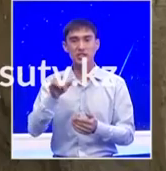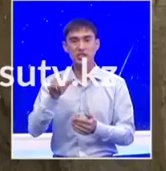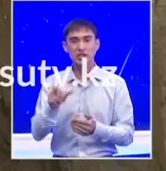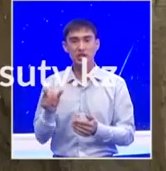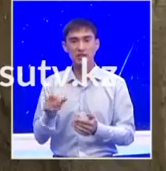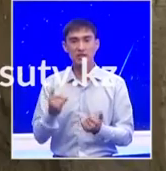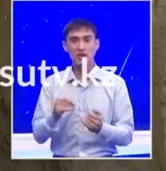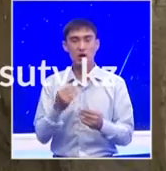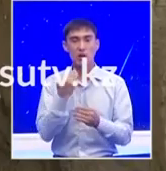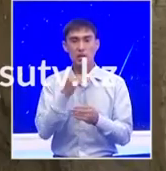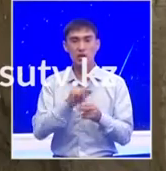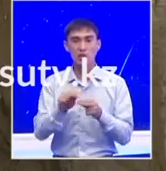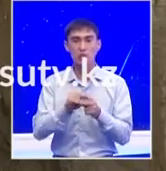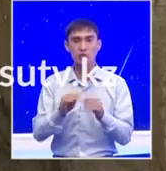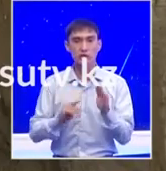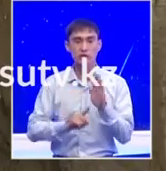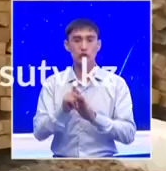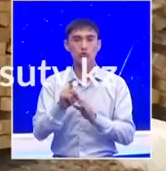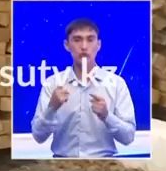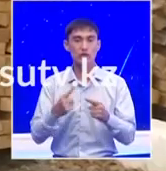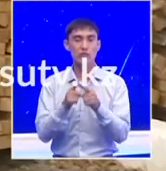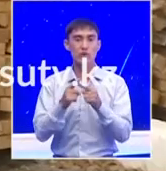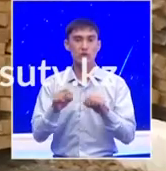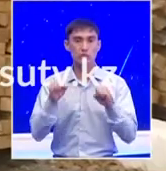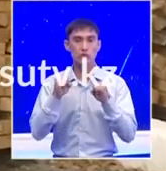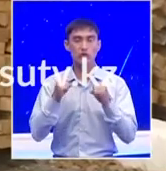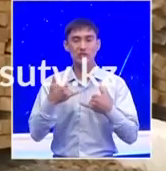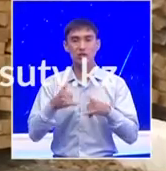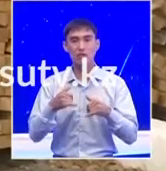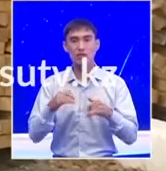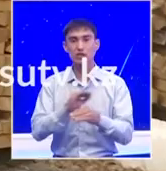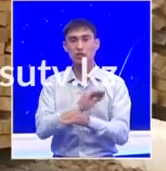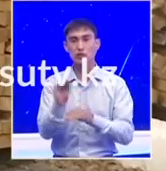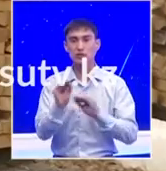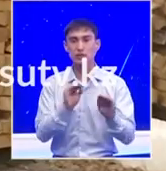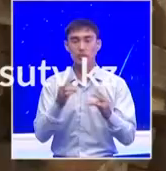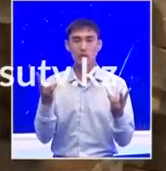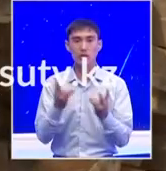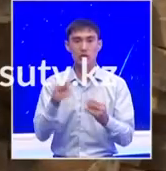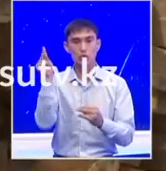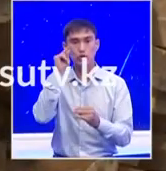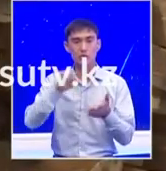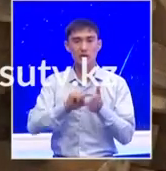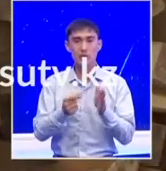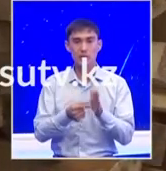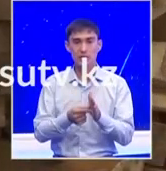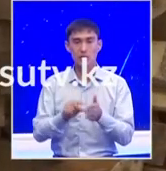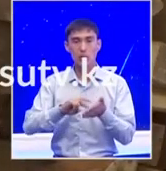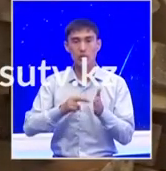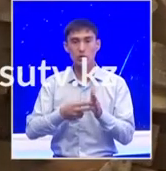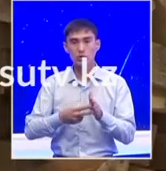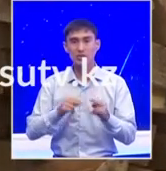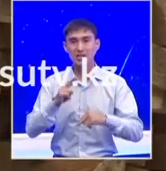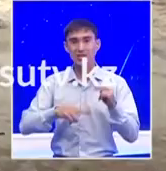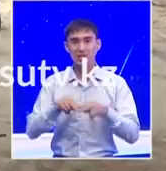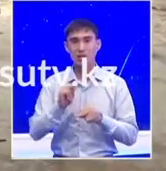капитального ремонта начнут функционировать современный спортзал, столовая и оснащенные всем необходимым учебные кабинеты. По плану строительные